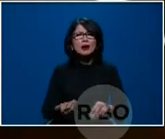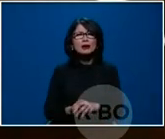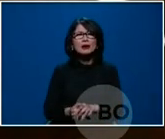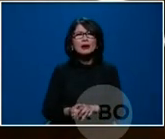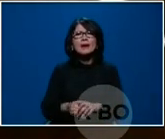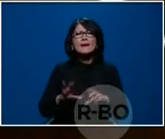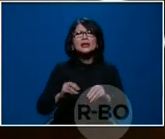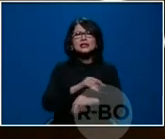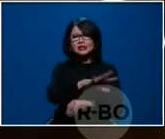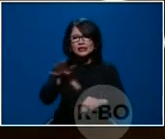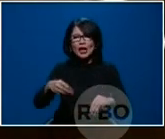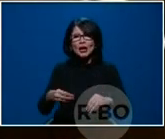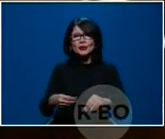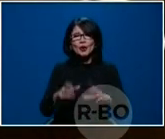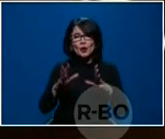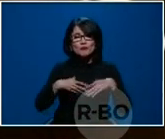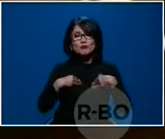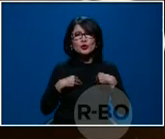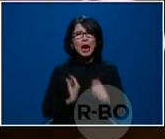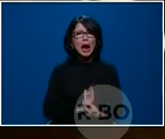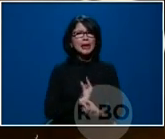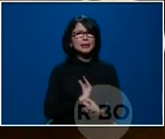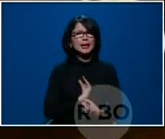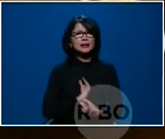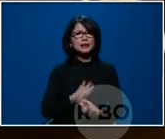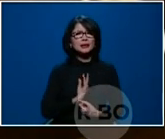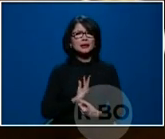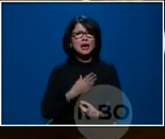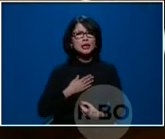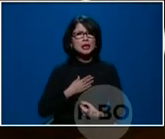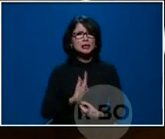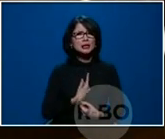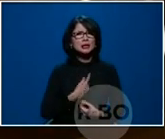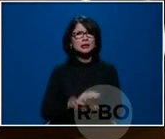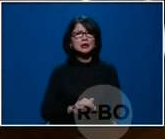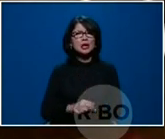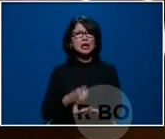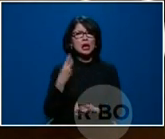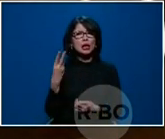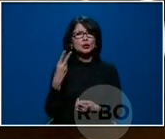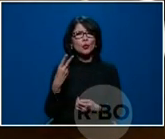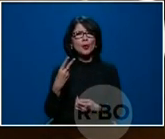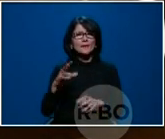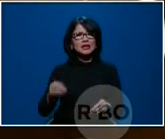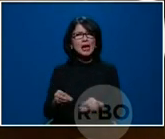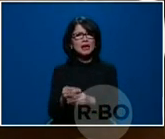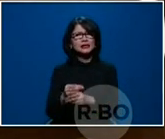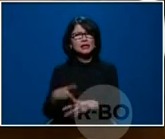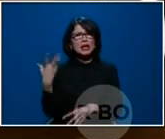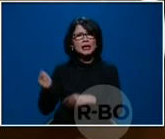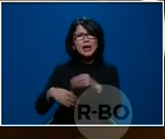orang memiliki karya memiliki harga diri yang kedua memastikan interaksi antar warga